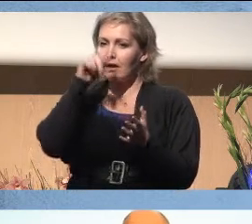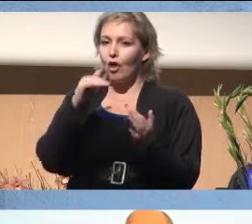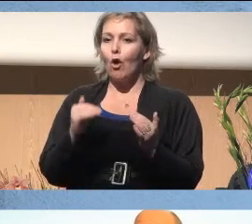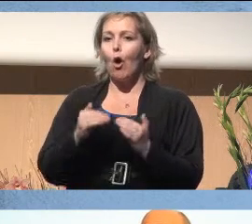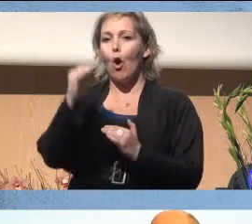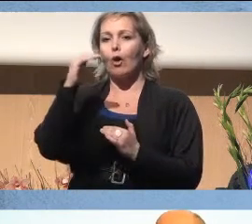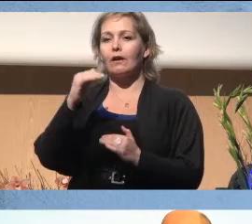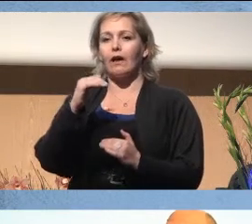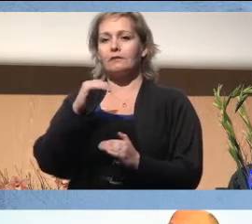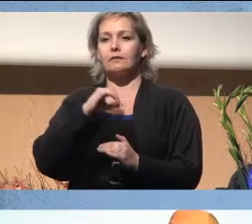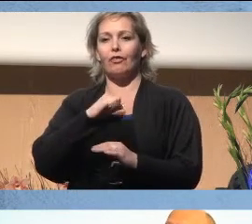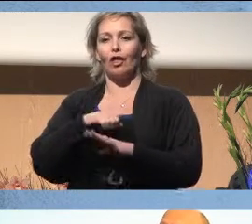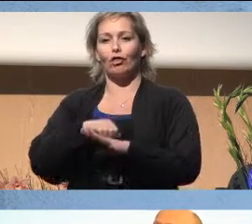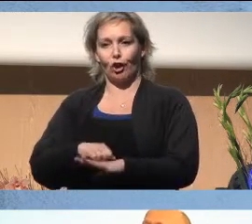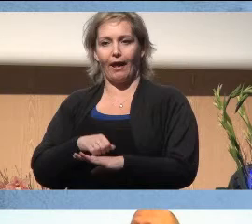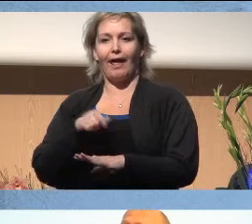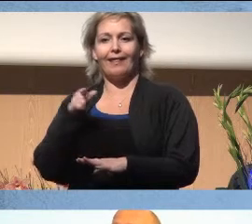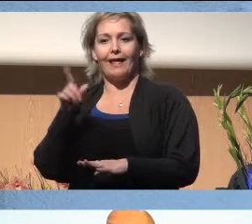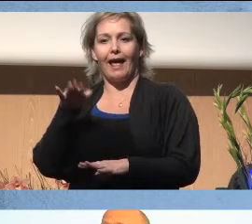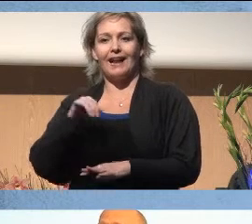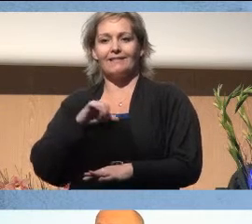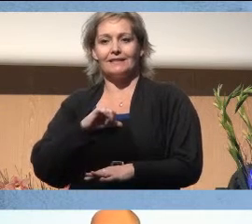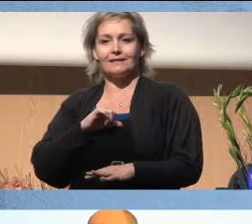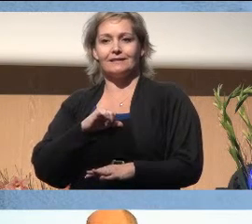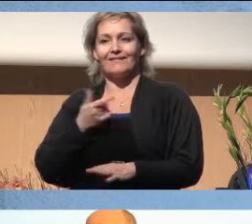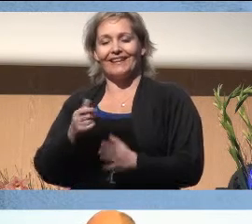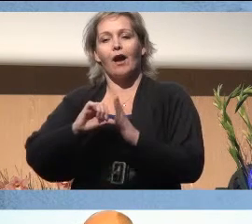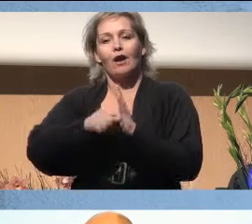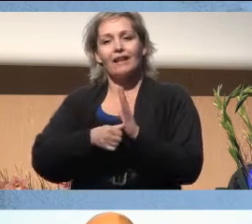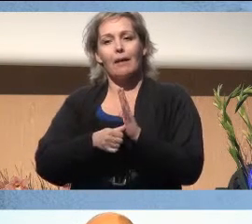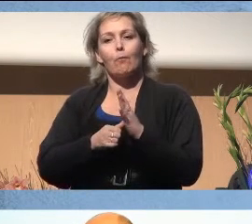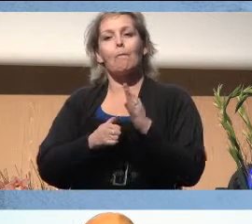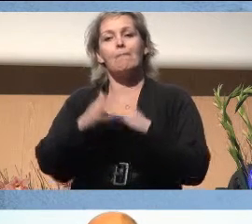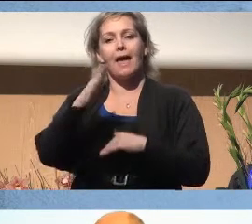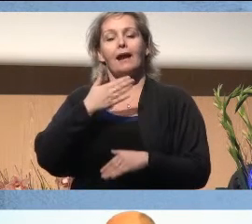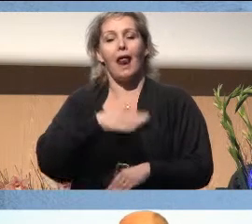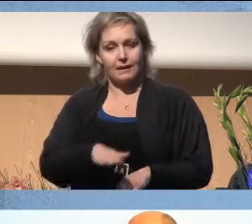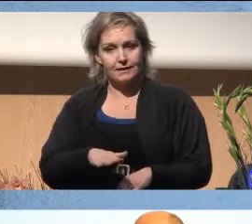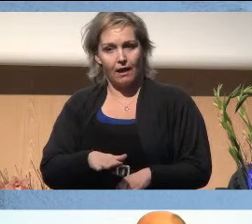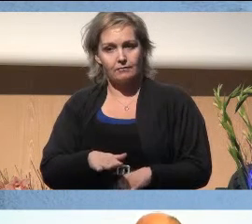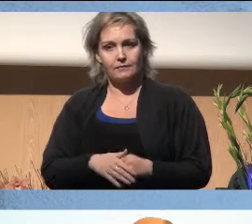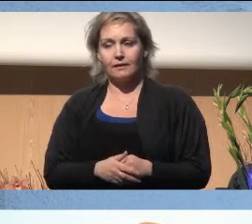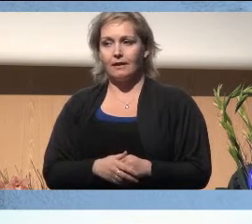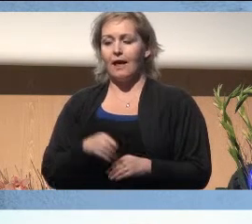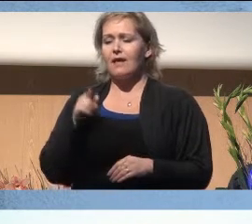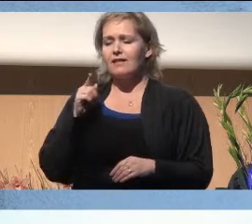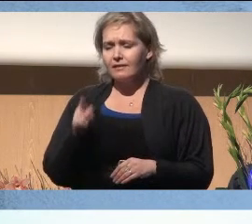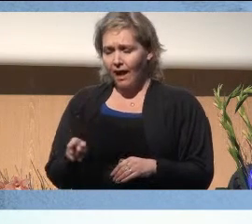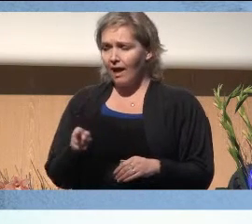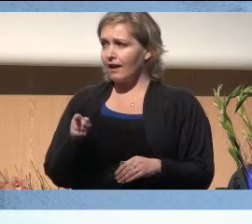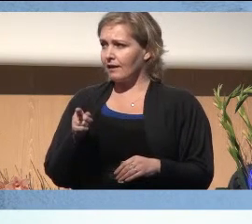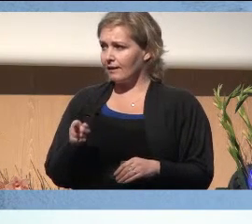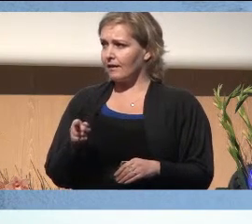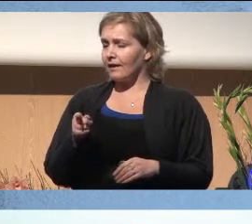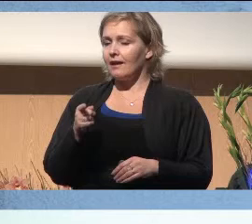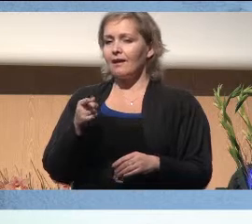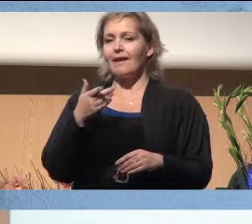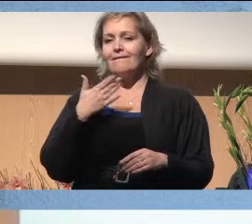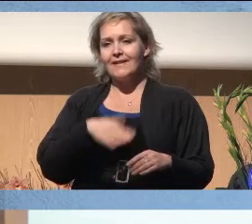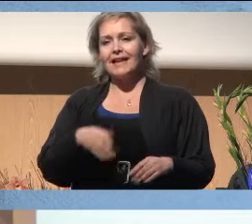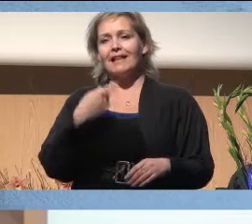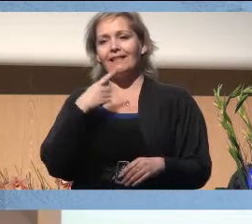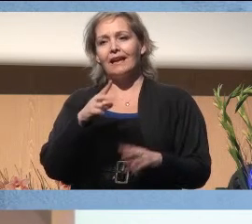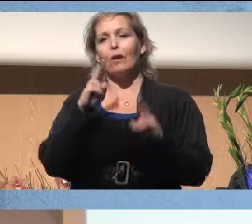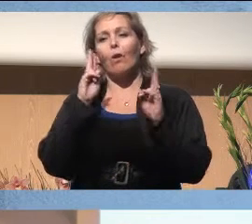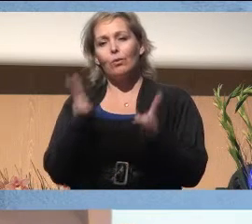øke skattetrykket, det hvis man fikk en garanti for mer helse. Der det vilje til